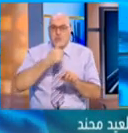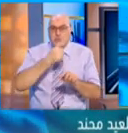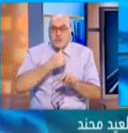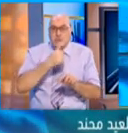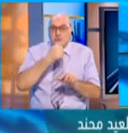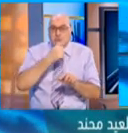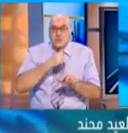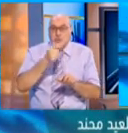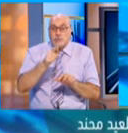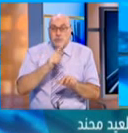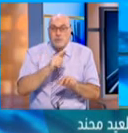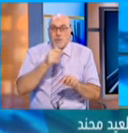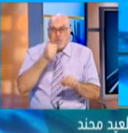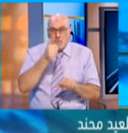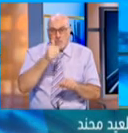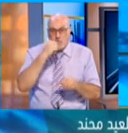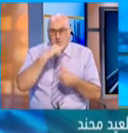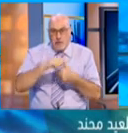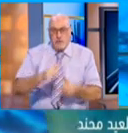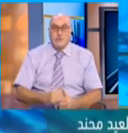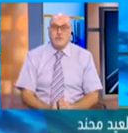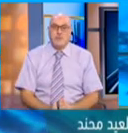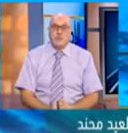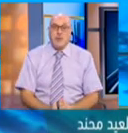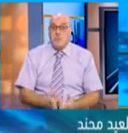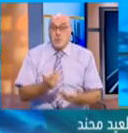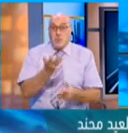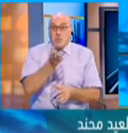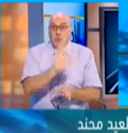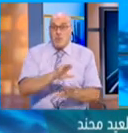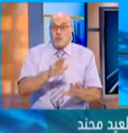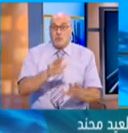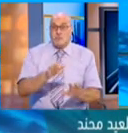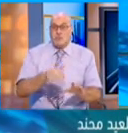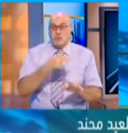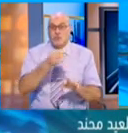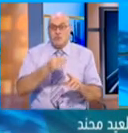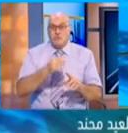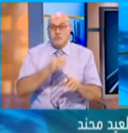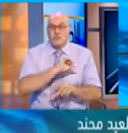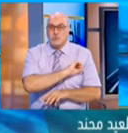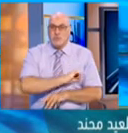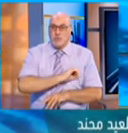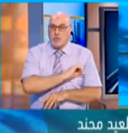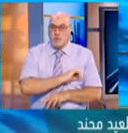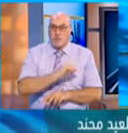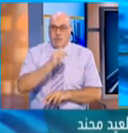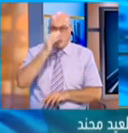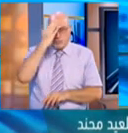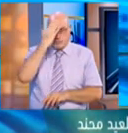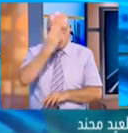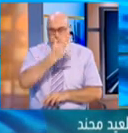وإيمان الابتلاء بالمرض، وبرحيله نودع ببالغ التأثر والأسى إعلاميا كبيرا